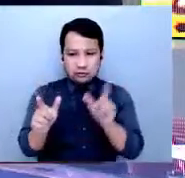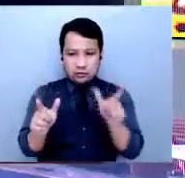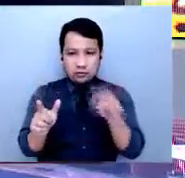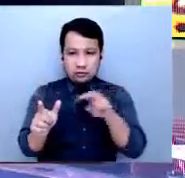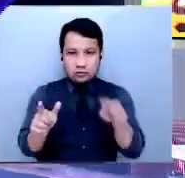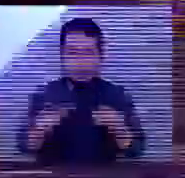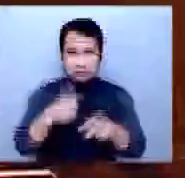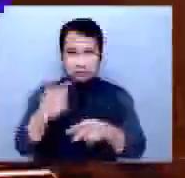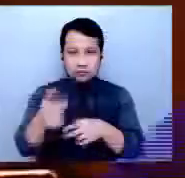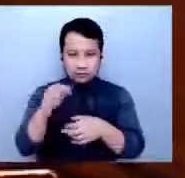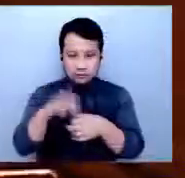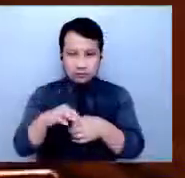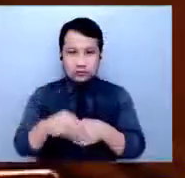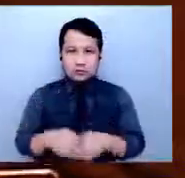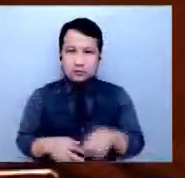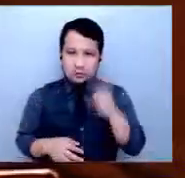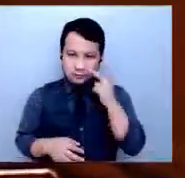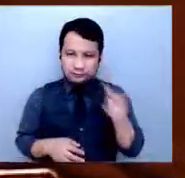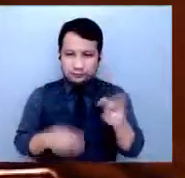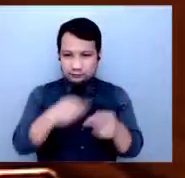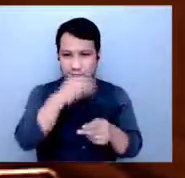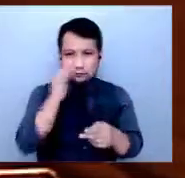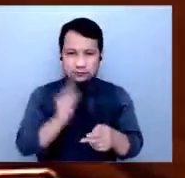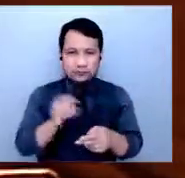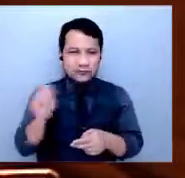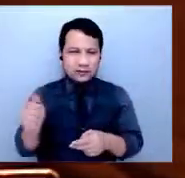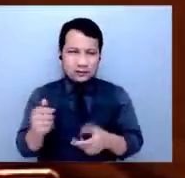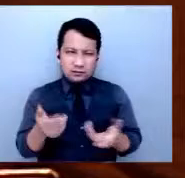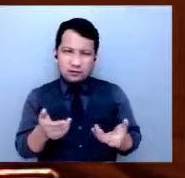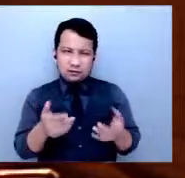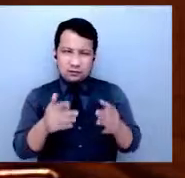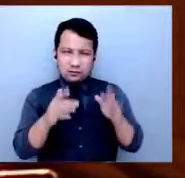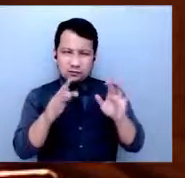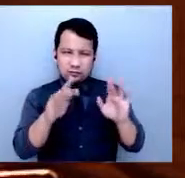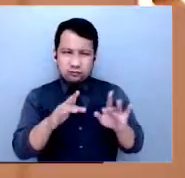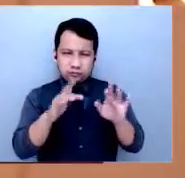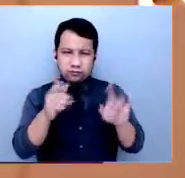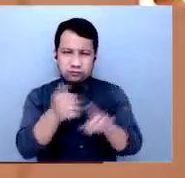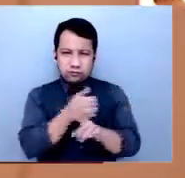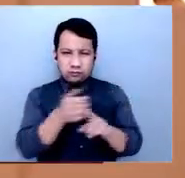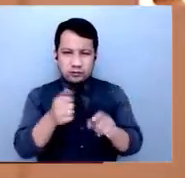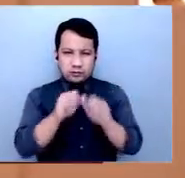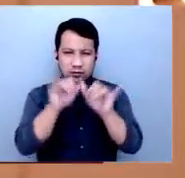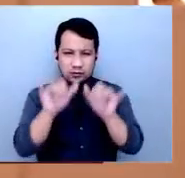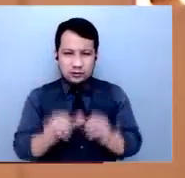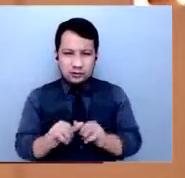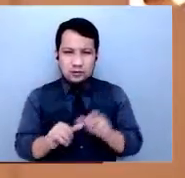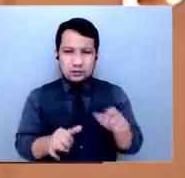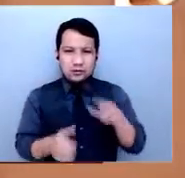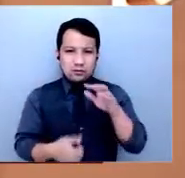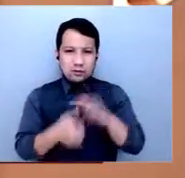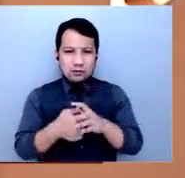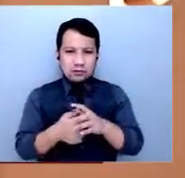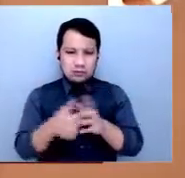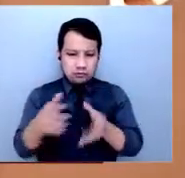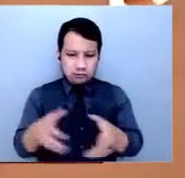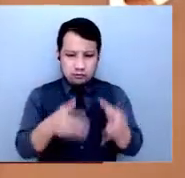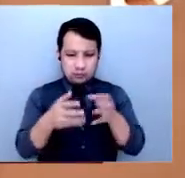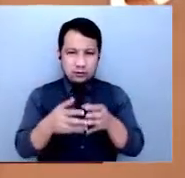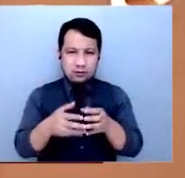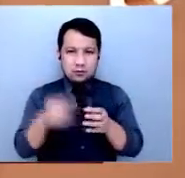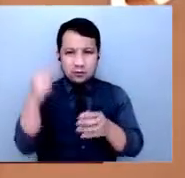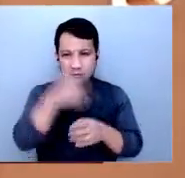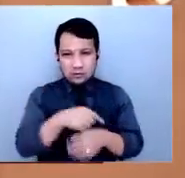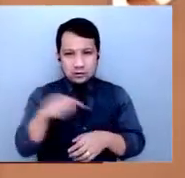elections. Ang tingin ni Senator Manny Pacquiao, parang pinaglaruan na lang ang sistema. Nagmisto ng binola bola at niloloko tuloy ang